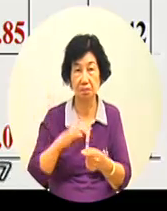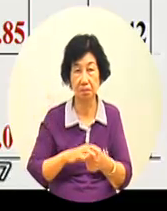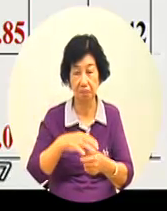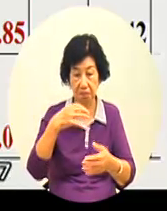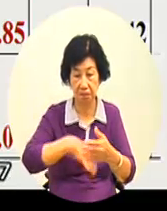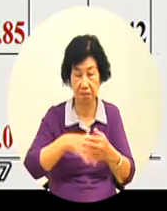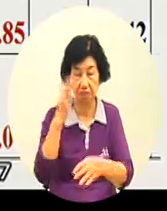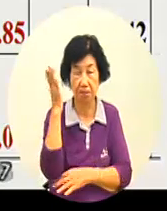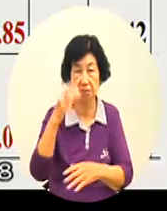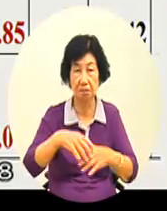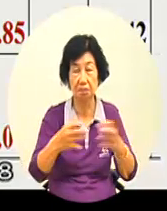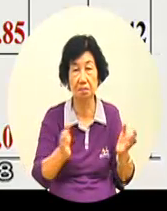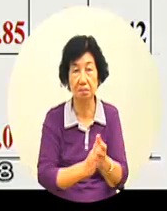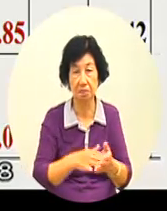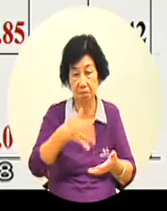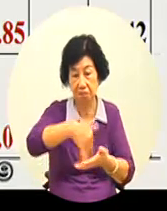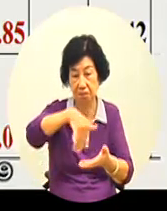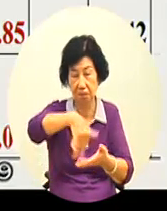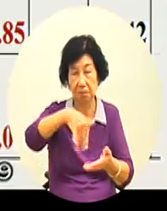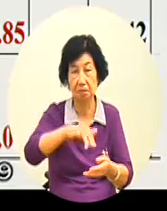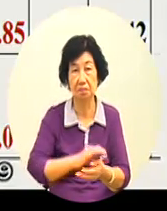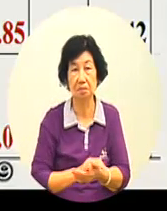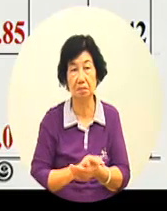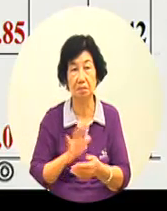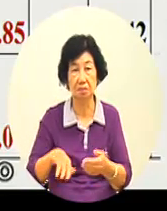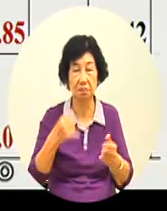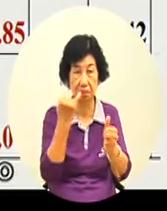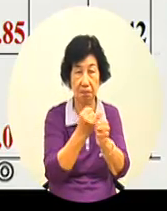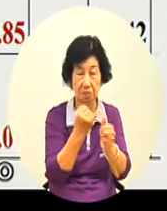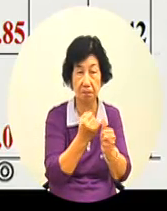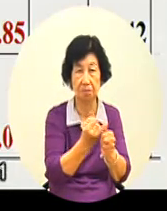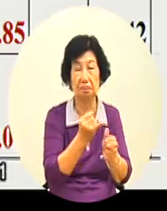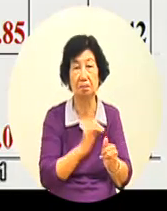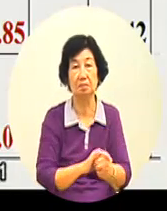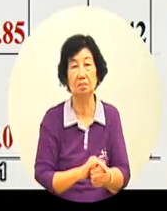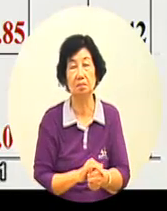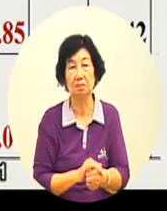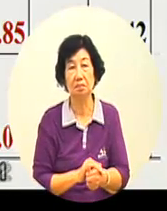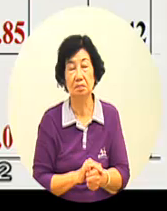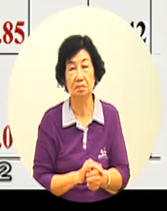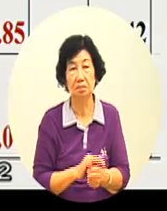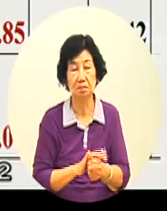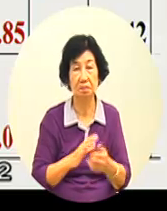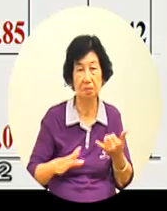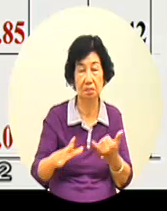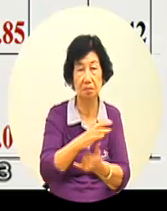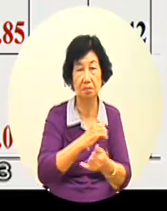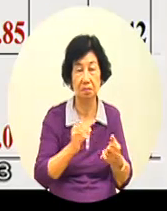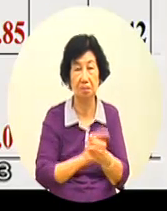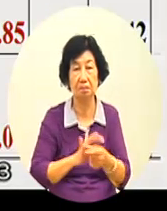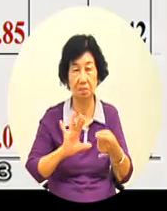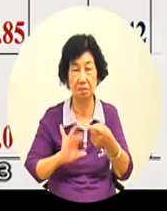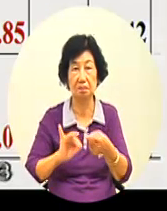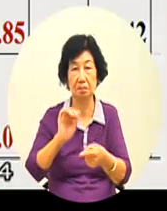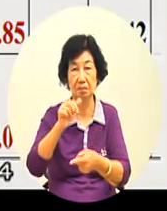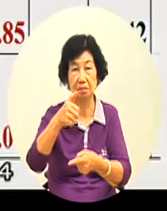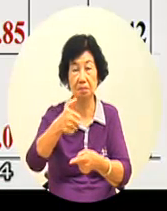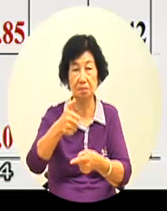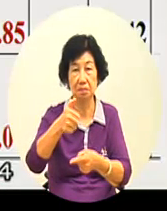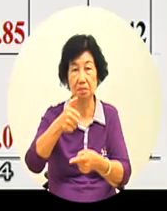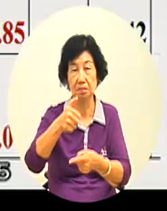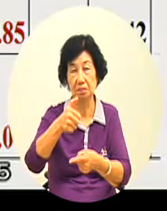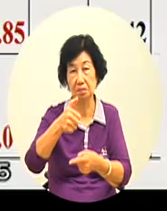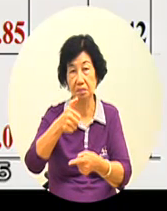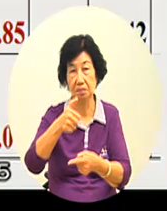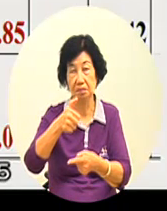里头，有配偶的才占全国人口的50%，其